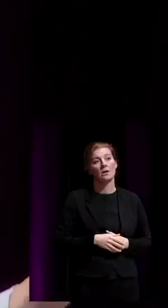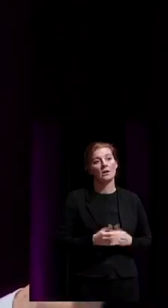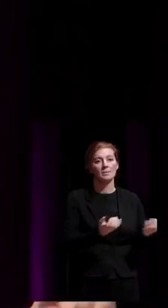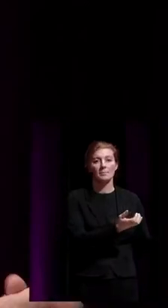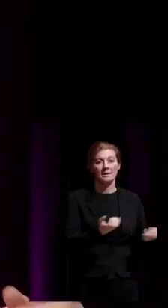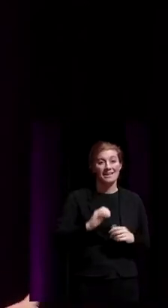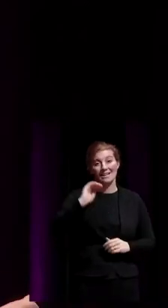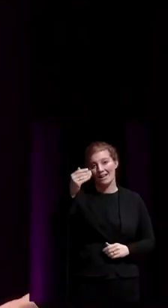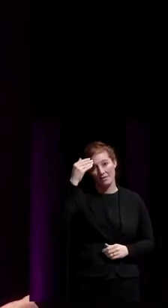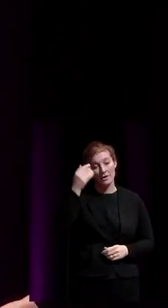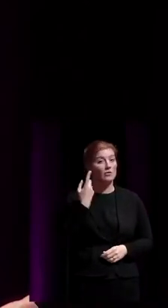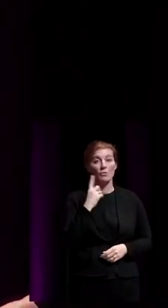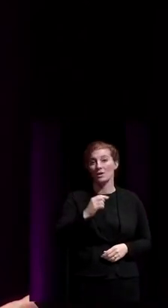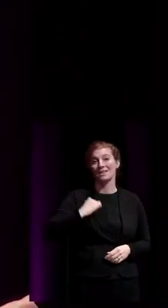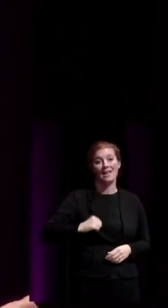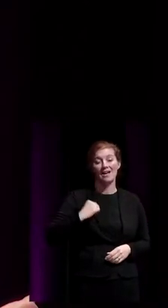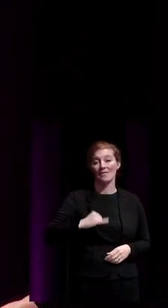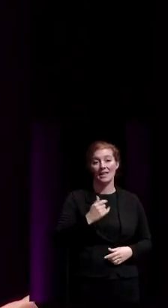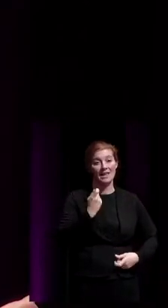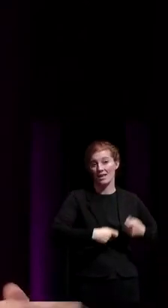bristande erfarenhet så att säga, i och med att de är så unga.